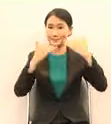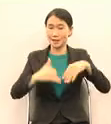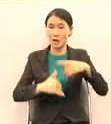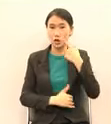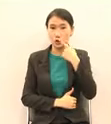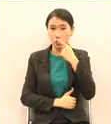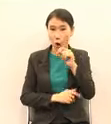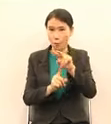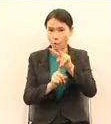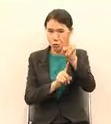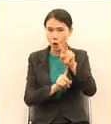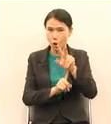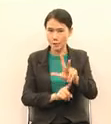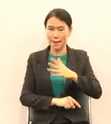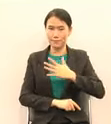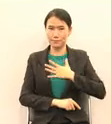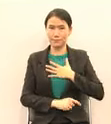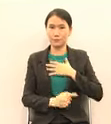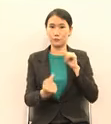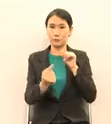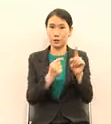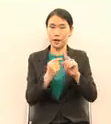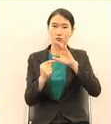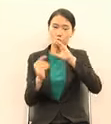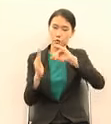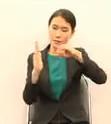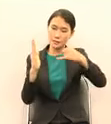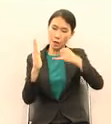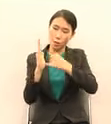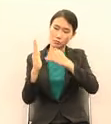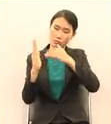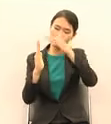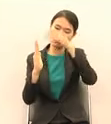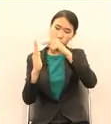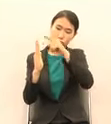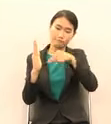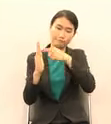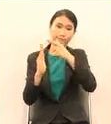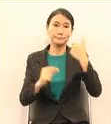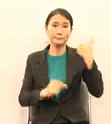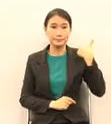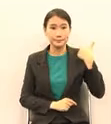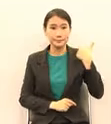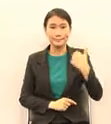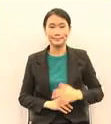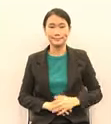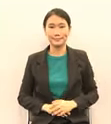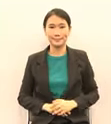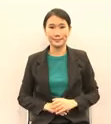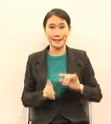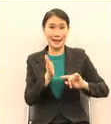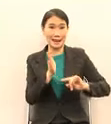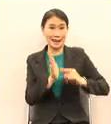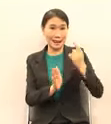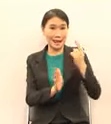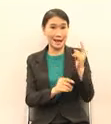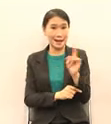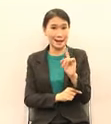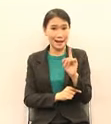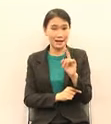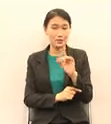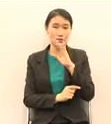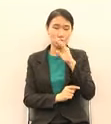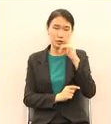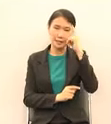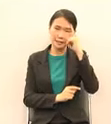2กับ3แล้วกันที่พูดถึงการสื่อสารในพื้นที่ต่างจังหวัดนะครับเนื่องจากว่าในช่วงแรกเนี่ยการเพื่อไม่